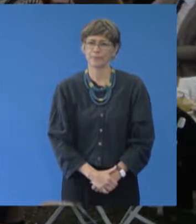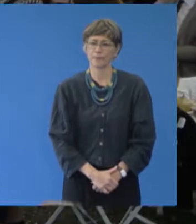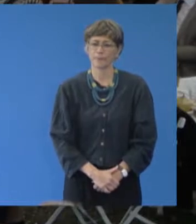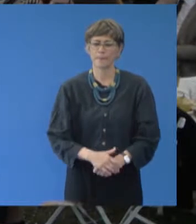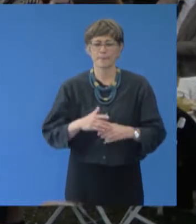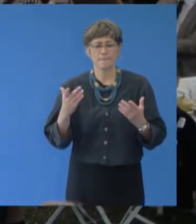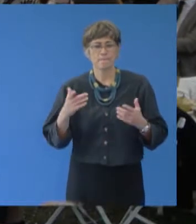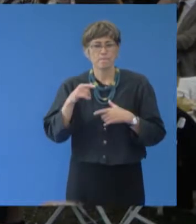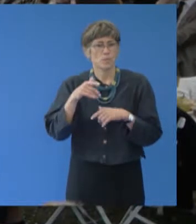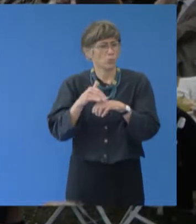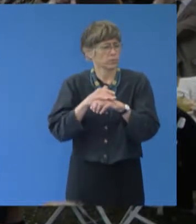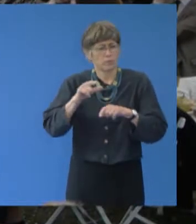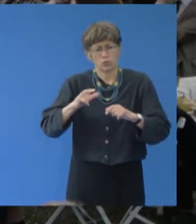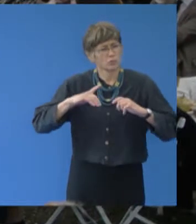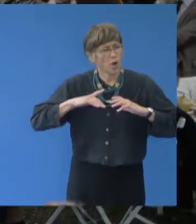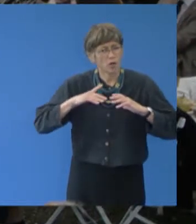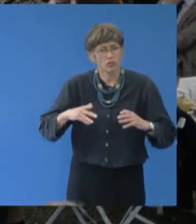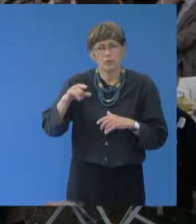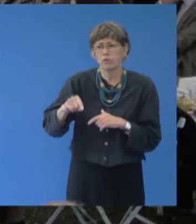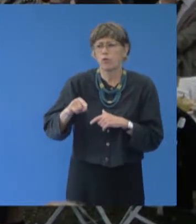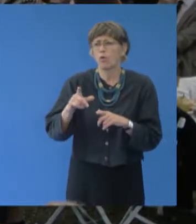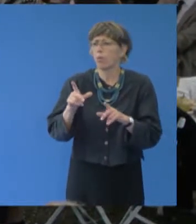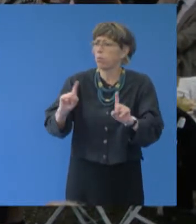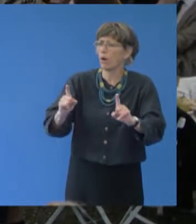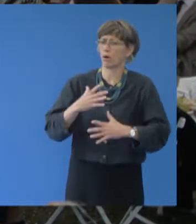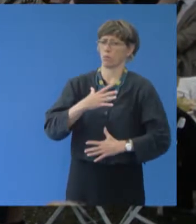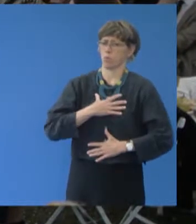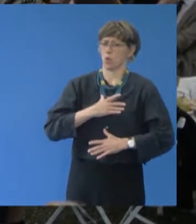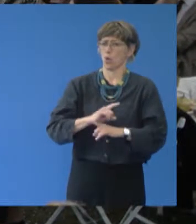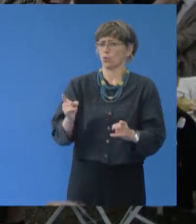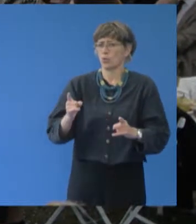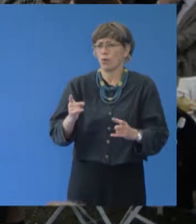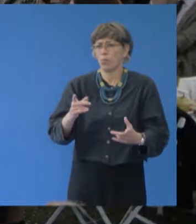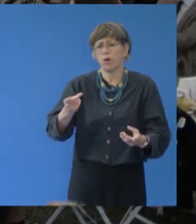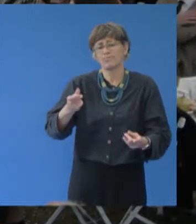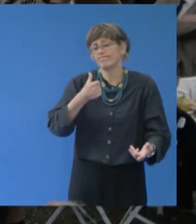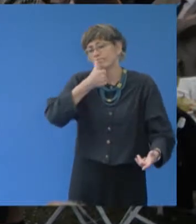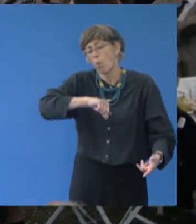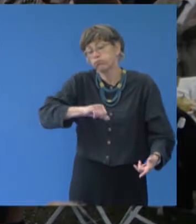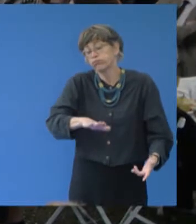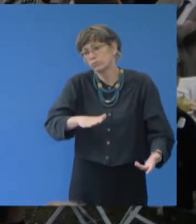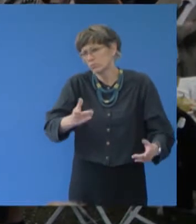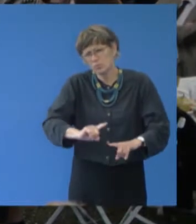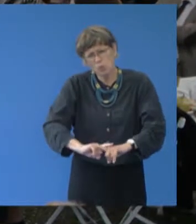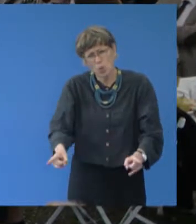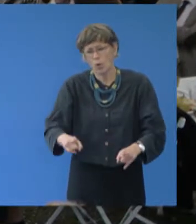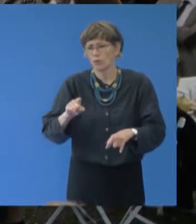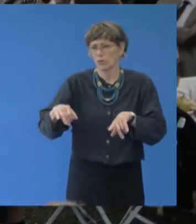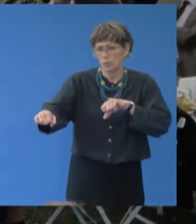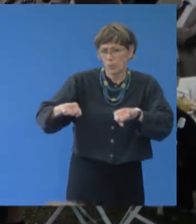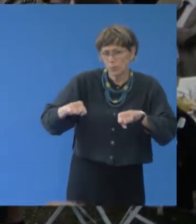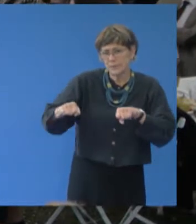Il faut s'engager en politique. Voilà, il ne faut pas avoir peur. Il n'y a pas de facilité. Nous devons nous